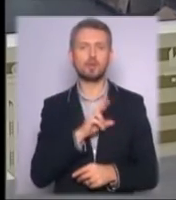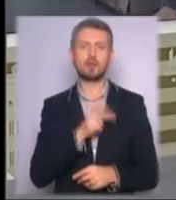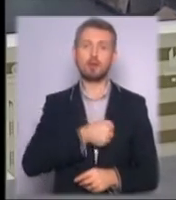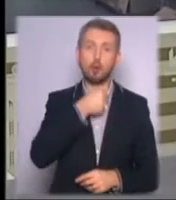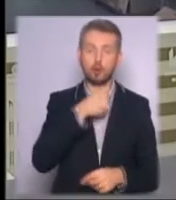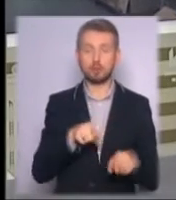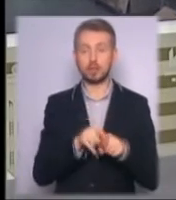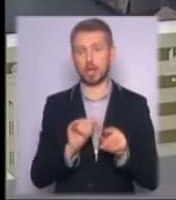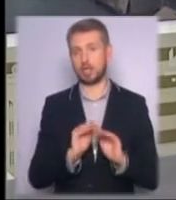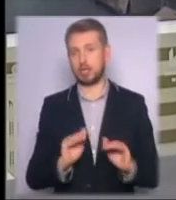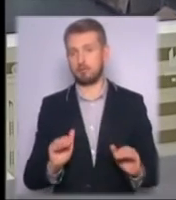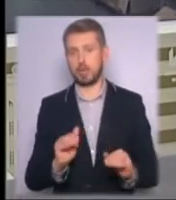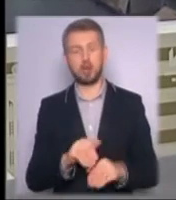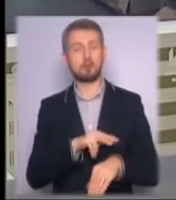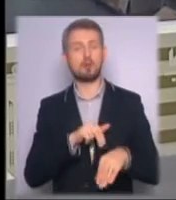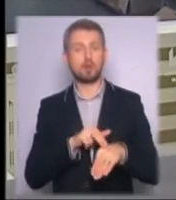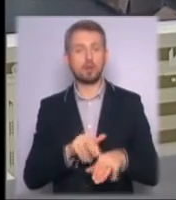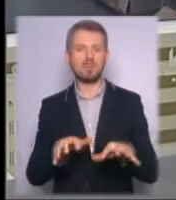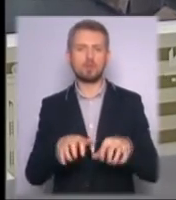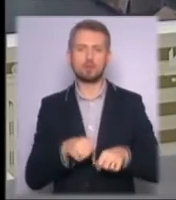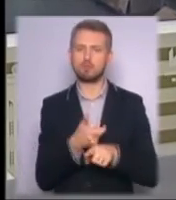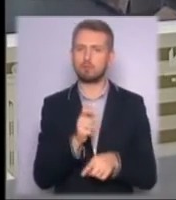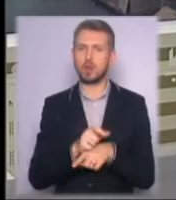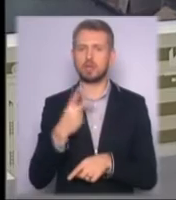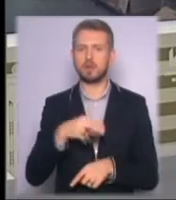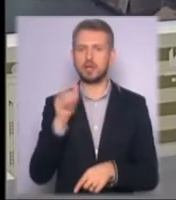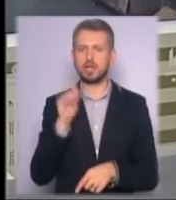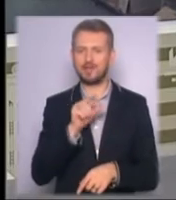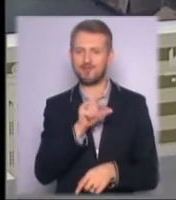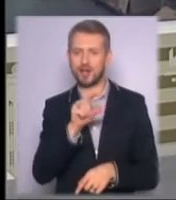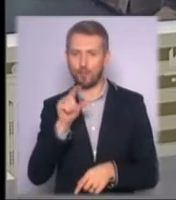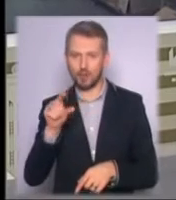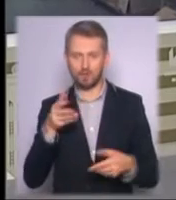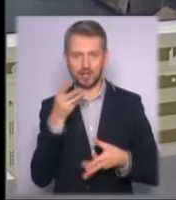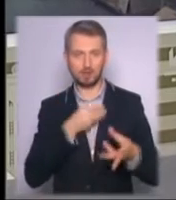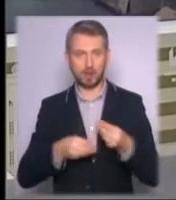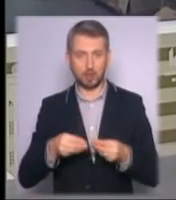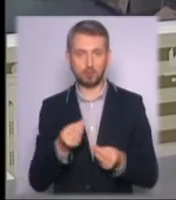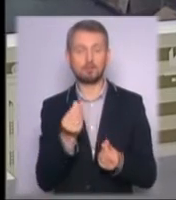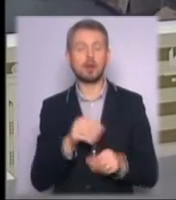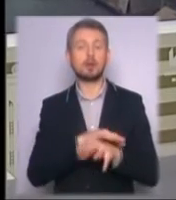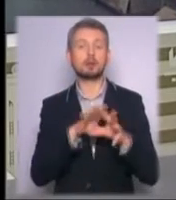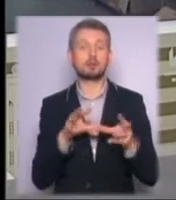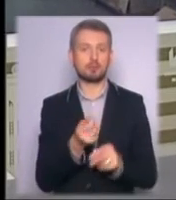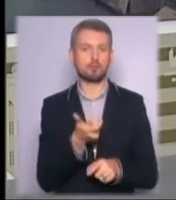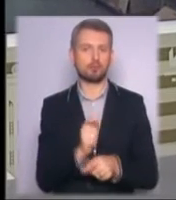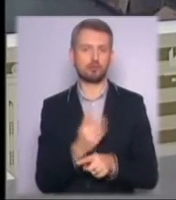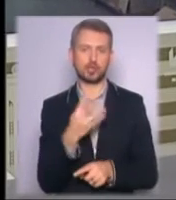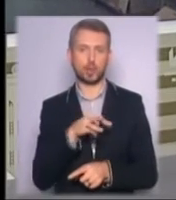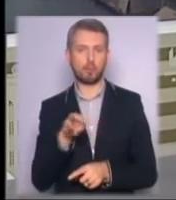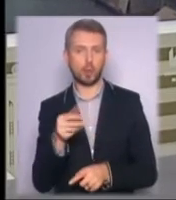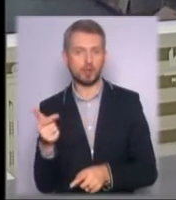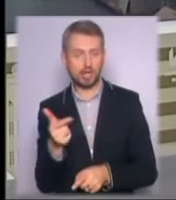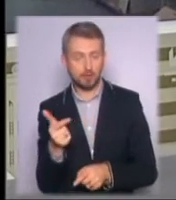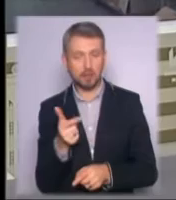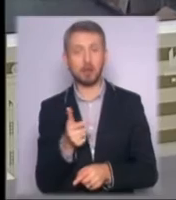так і дітьми. Правоохоронці вилучили понад 20 тисяч флаконів фальсифікату ринковою вартістю більше ніж 4 мільйони гривень.